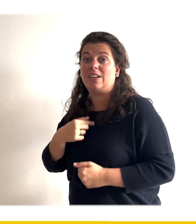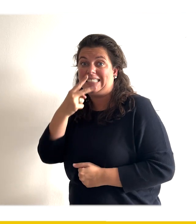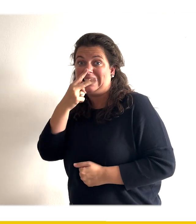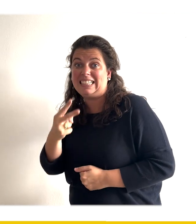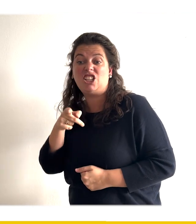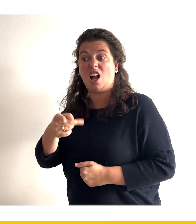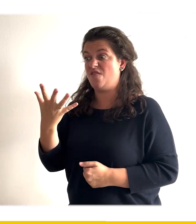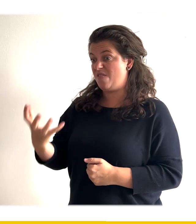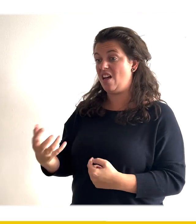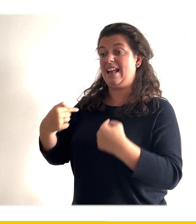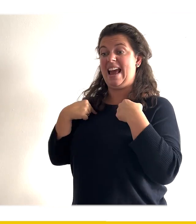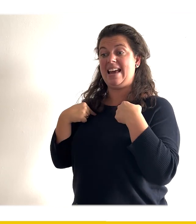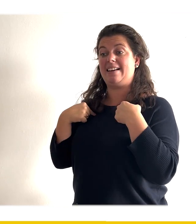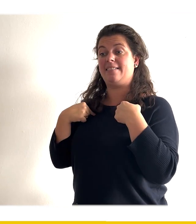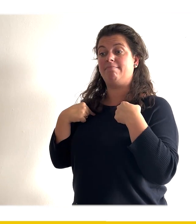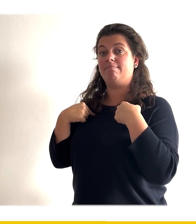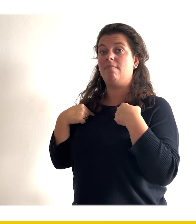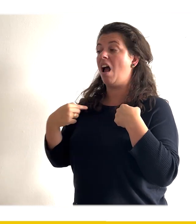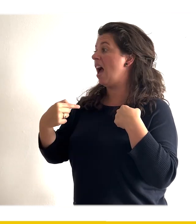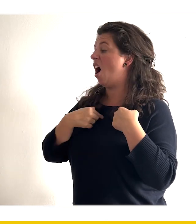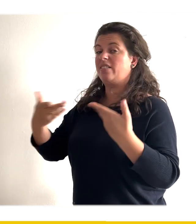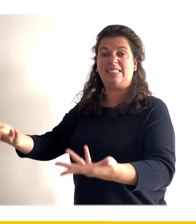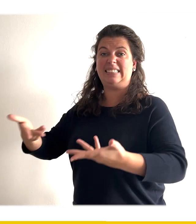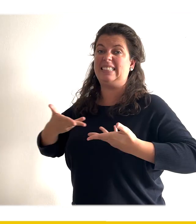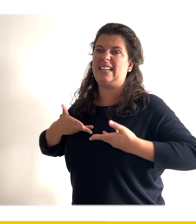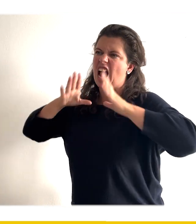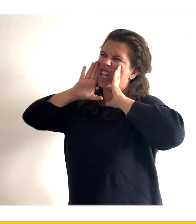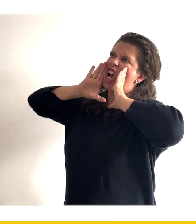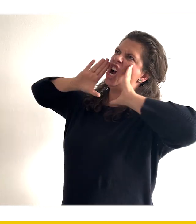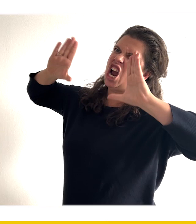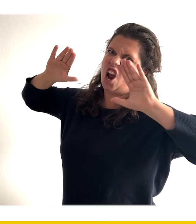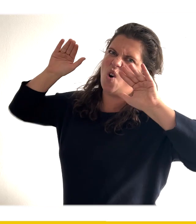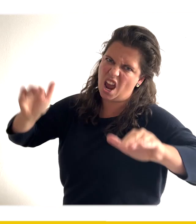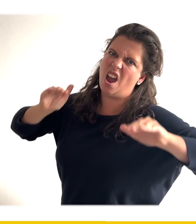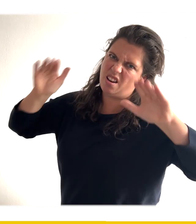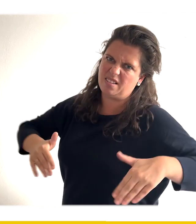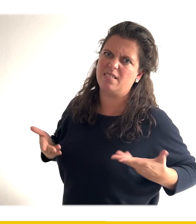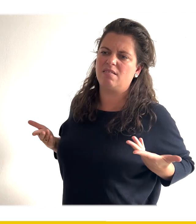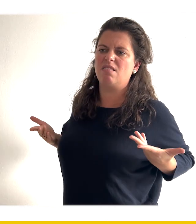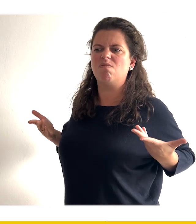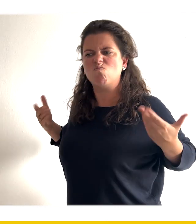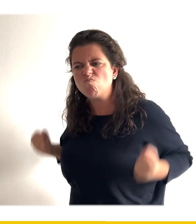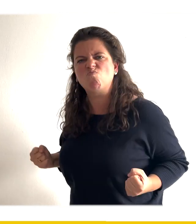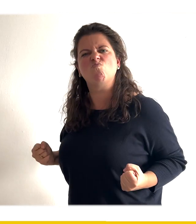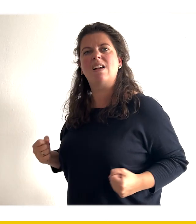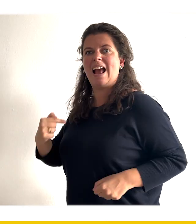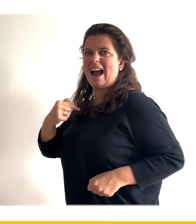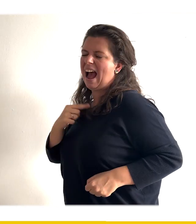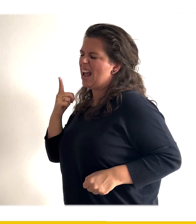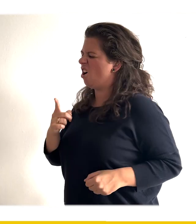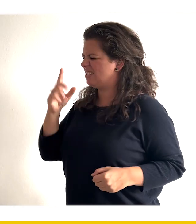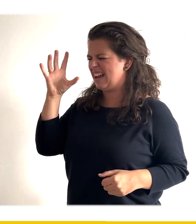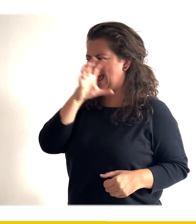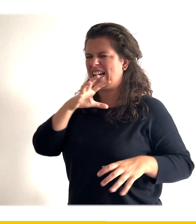Alles wat ik zie, dat wil ik. Als ik het niet krijg, dan gil ik. Ga ik als een